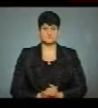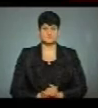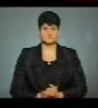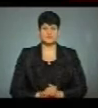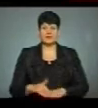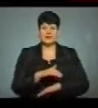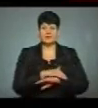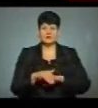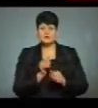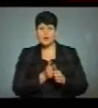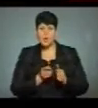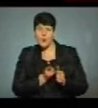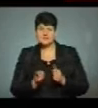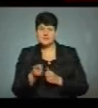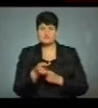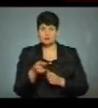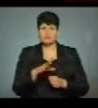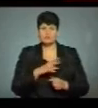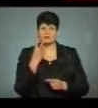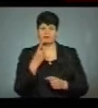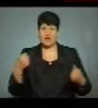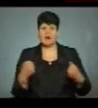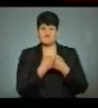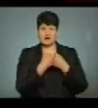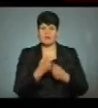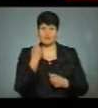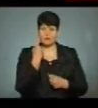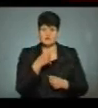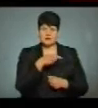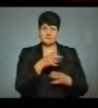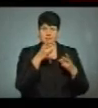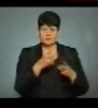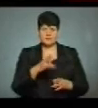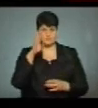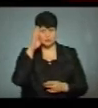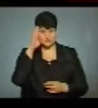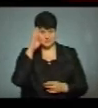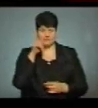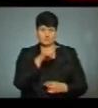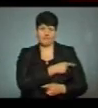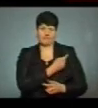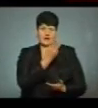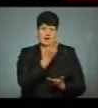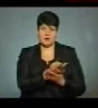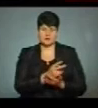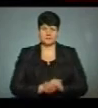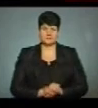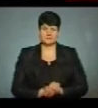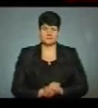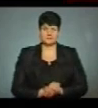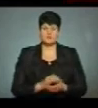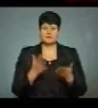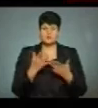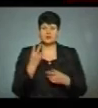На вулиці Об'їзній в Тернополі сталися дві аварії. В одній із них травмувався чоловік. Він у лікарні. Але встановлено, що